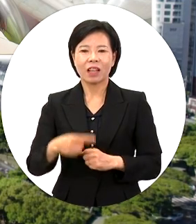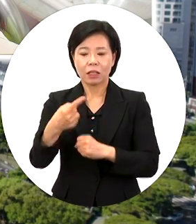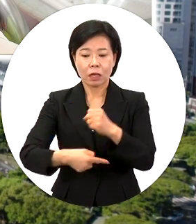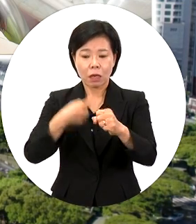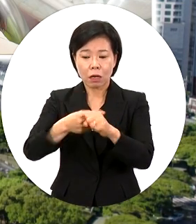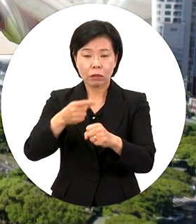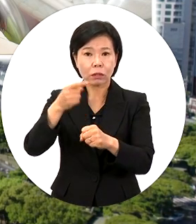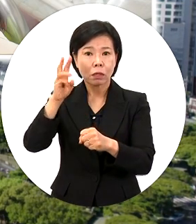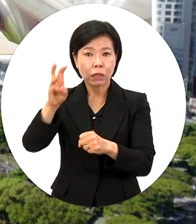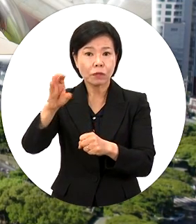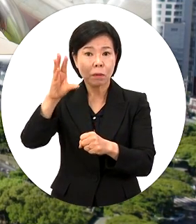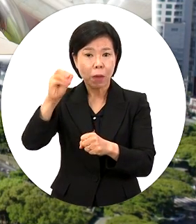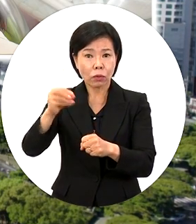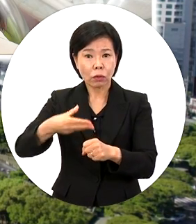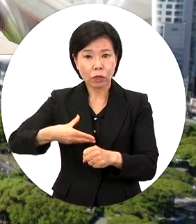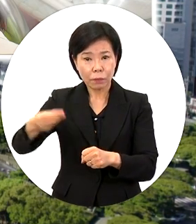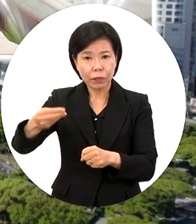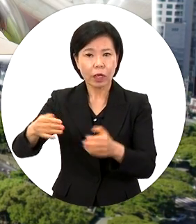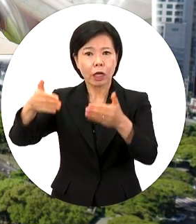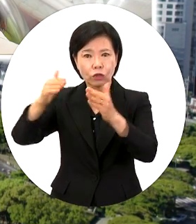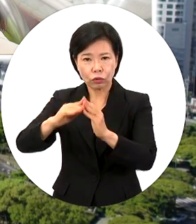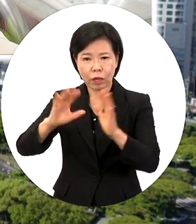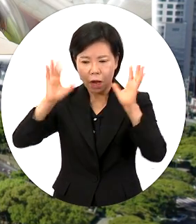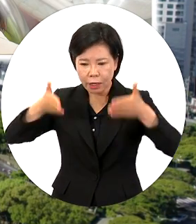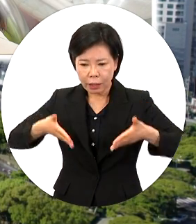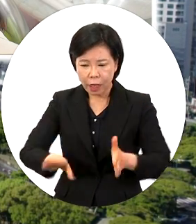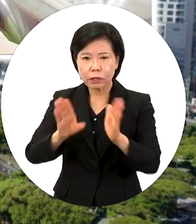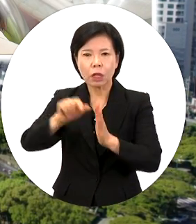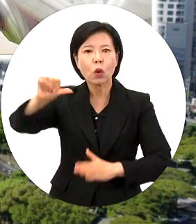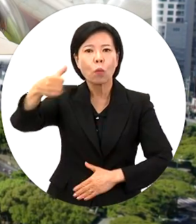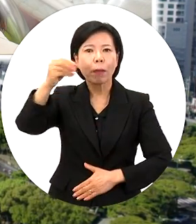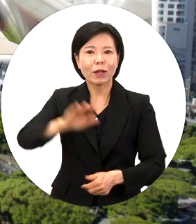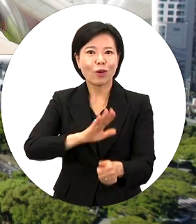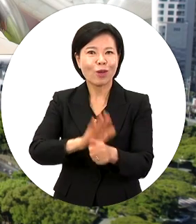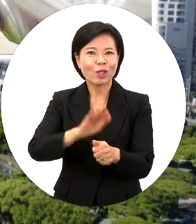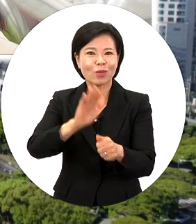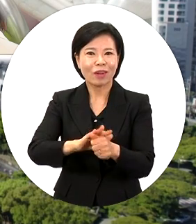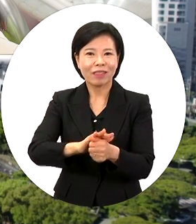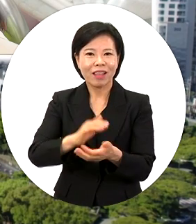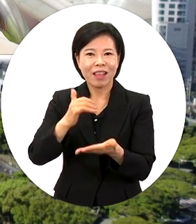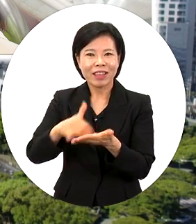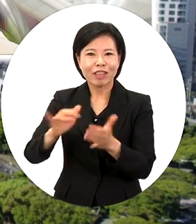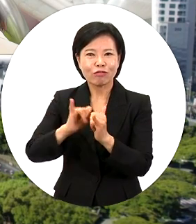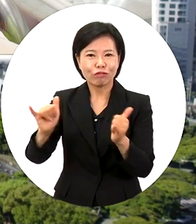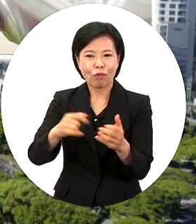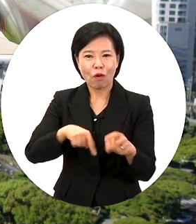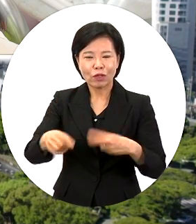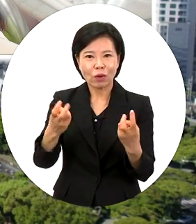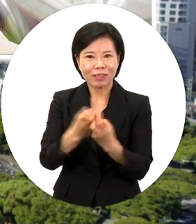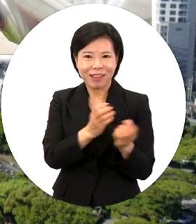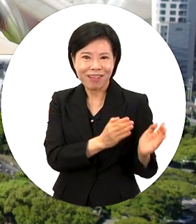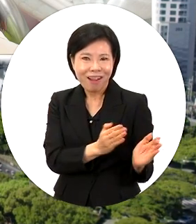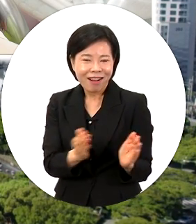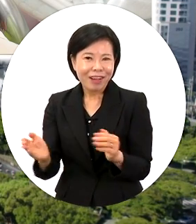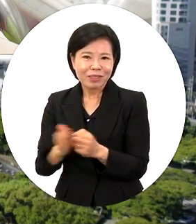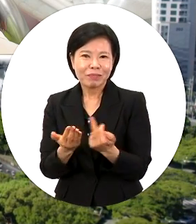제주도가 연 30만 원의 임대주택과 출산 시 500만 원 지원 등 파격적인 인구 정책을